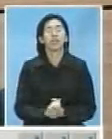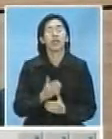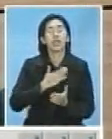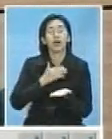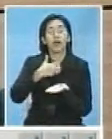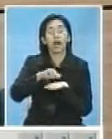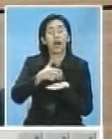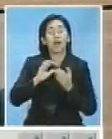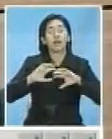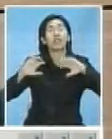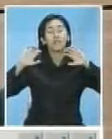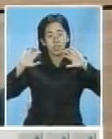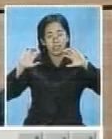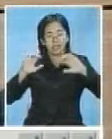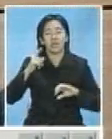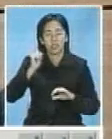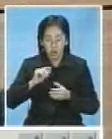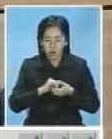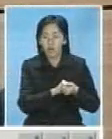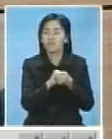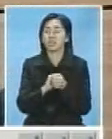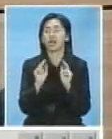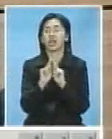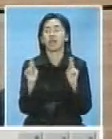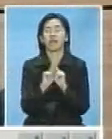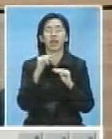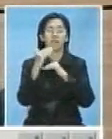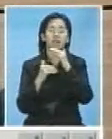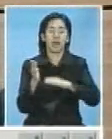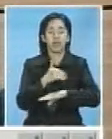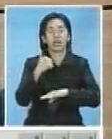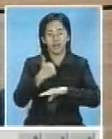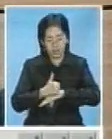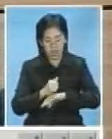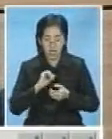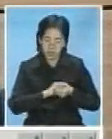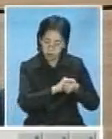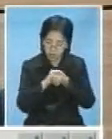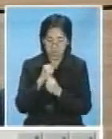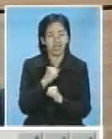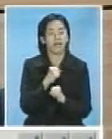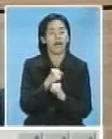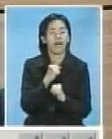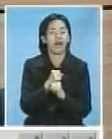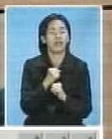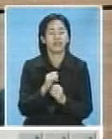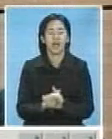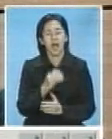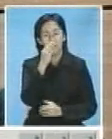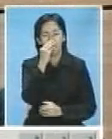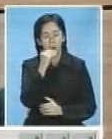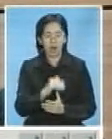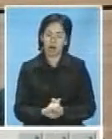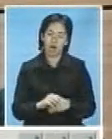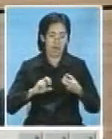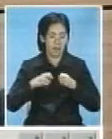นว่ารัฐบาลนะคะน่าจะร่วมกับกรรมธิการพัฒนาการเมืองเลยค่ะทำงานด้วยกันอย่าสร้างวาทกรรมที่น่ากลัว